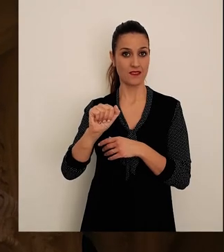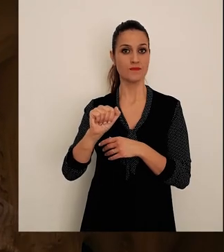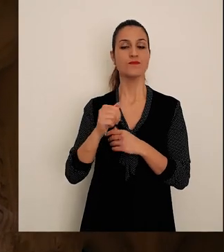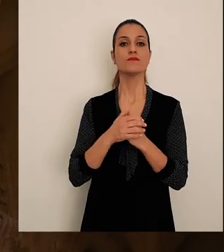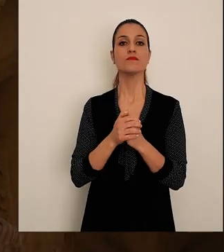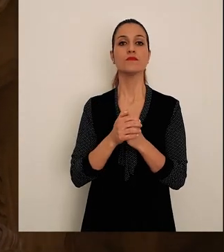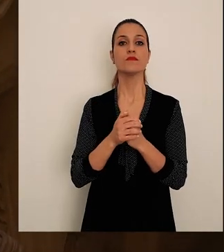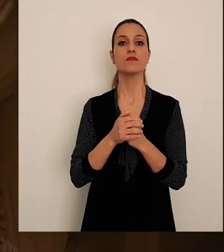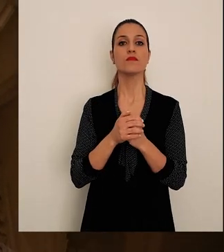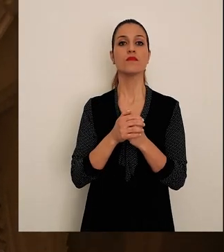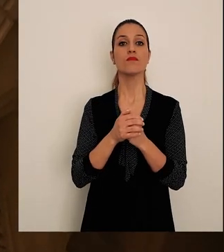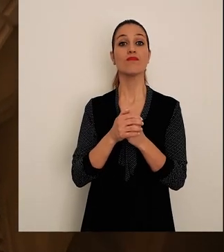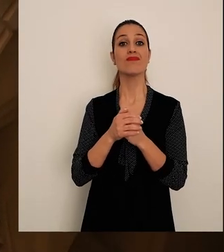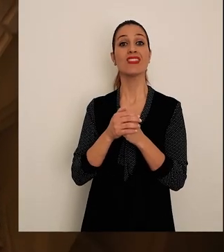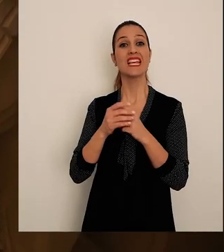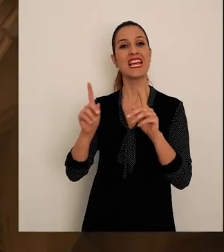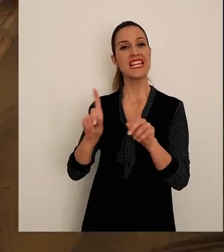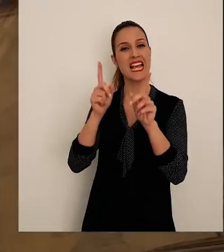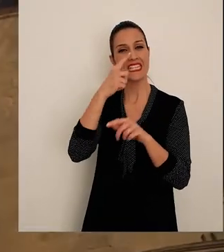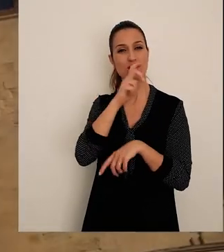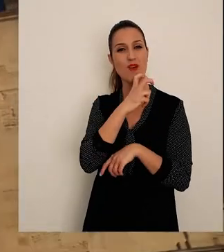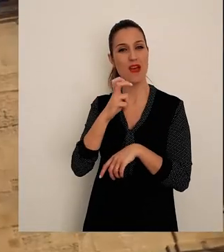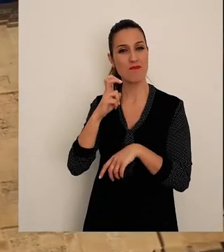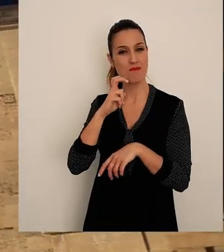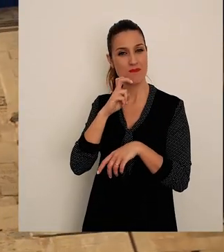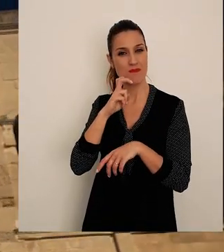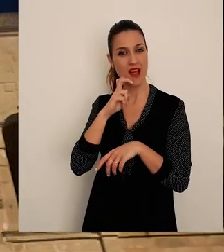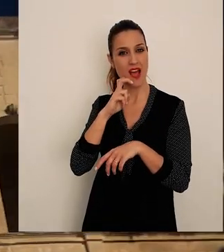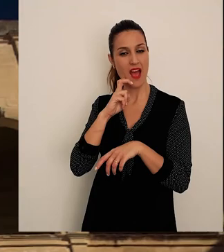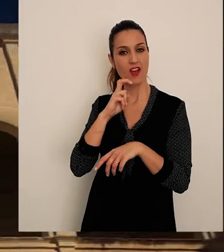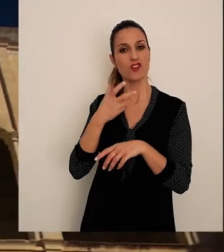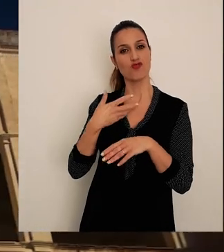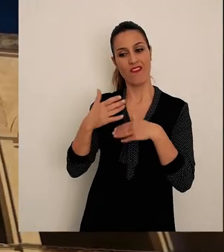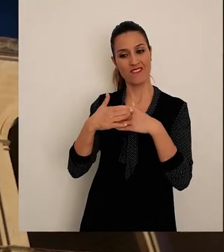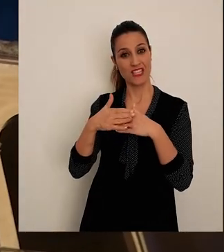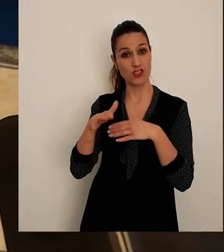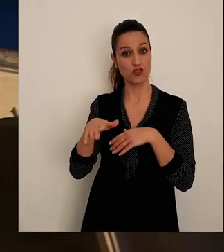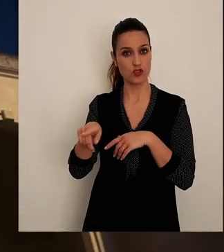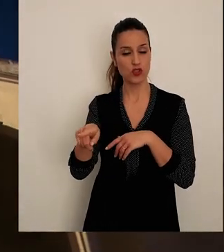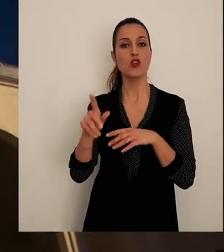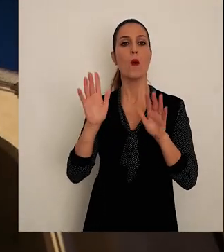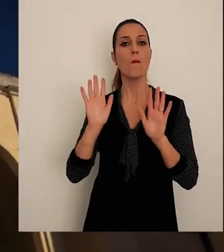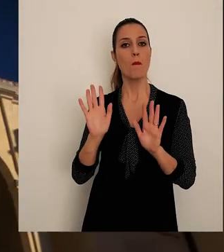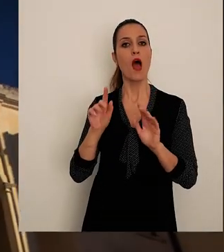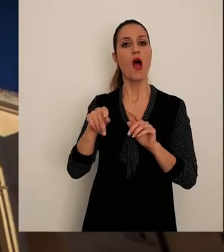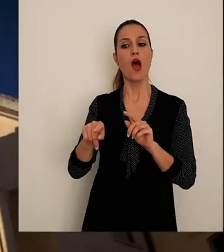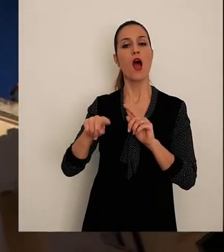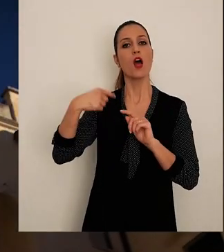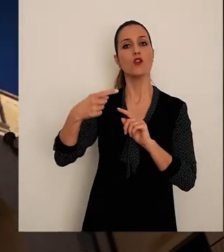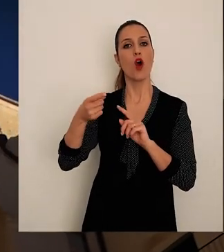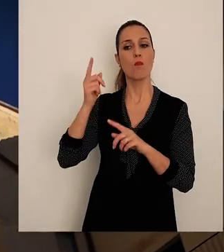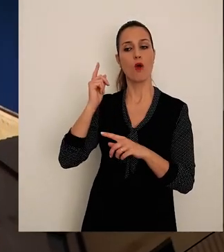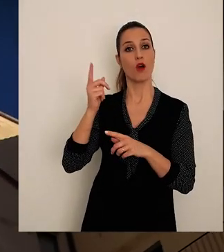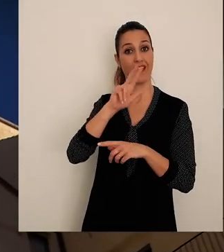La sinagoga vera e propria sorgeva poco distante, ma nel 1540 Carlo V emanò un editto in seguito al